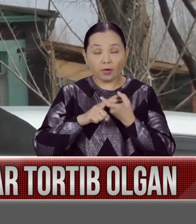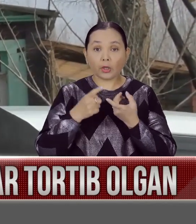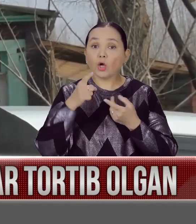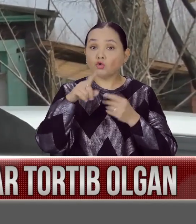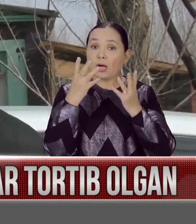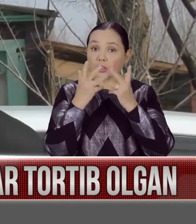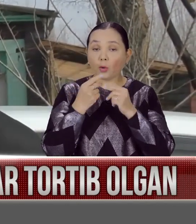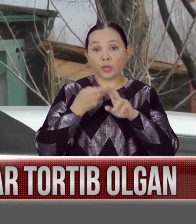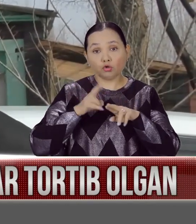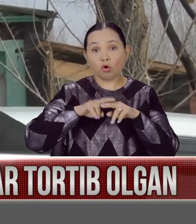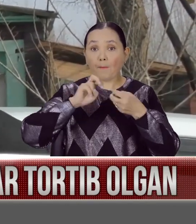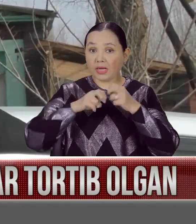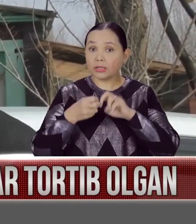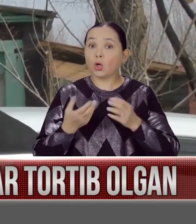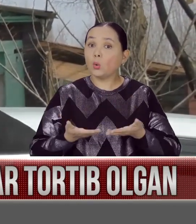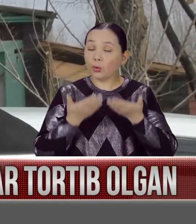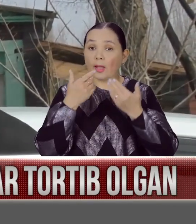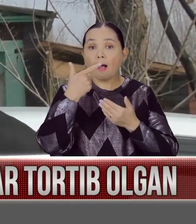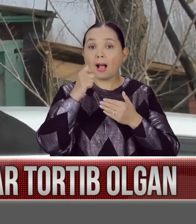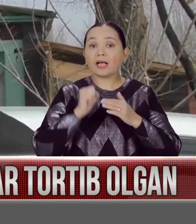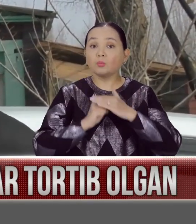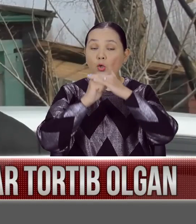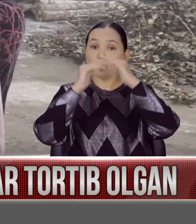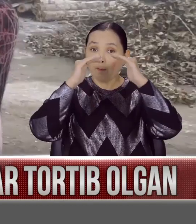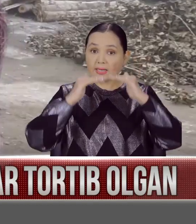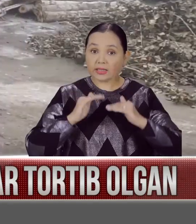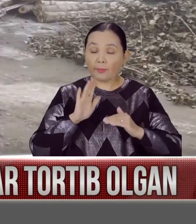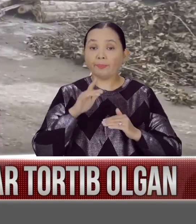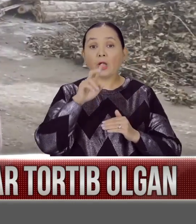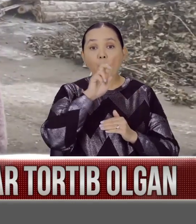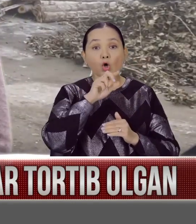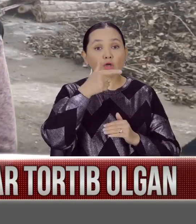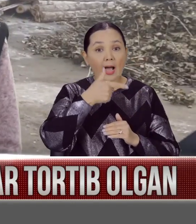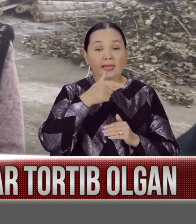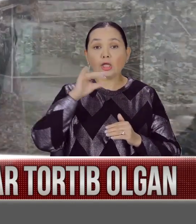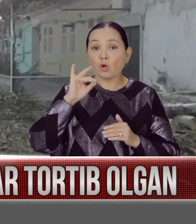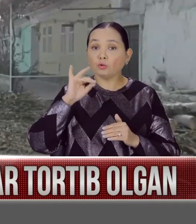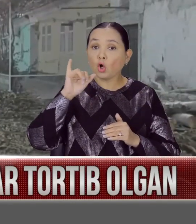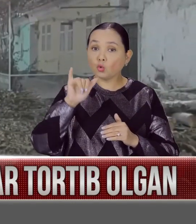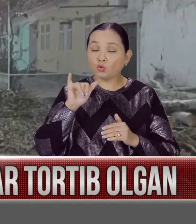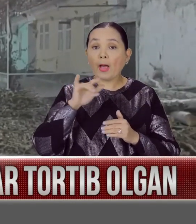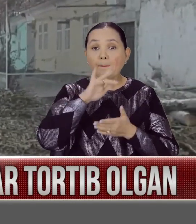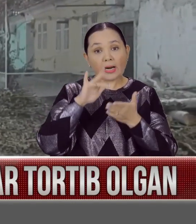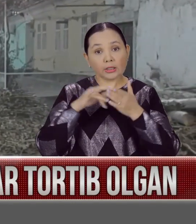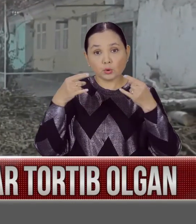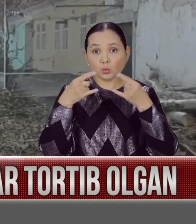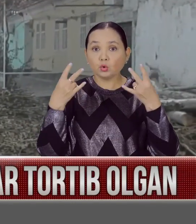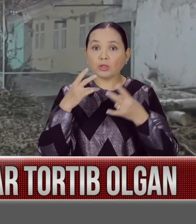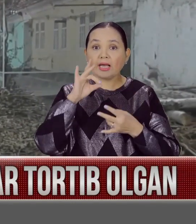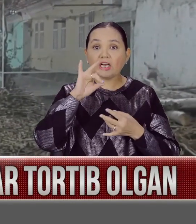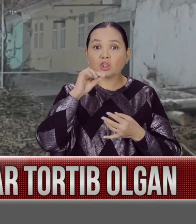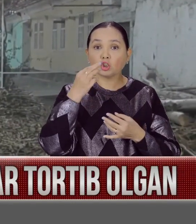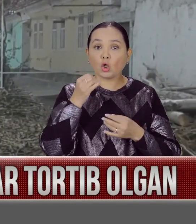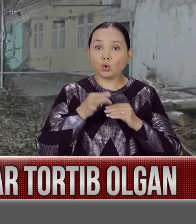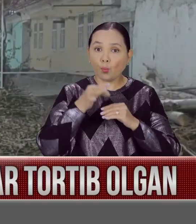Shuni hisobiga mana shu mahalla hududida gaz bosimi pasayib ketyapti qish mavsumida. Vohidjon G'aniyev va Inomjon Usmonov markaziy studiya uchun Rishton